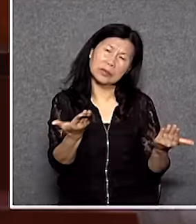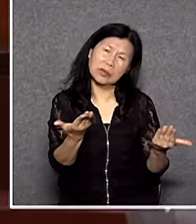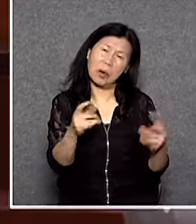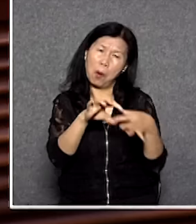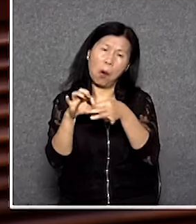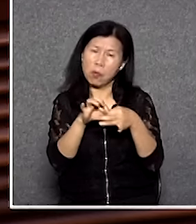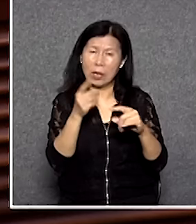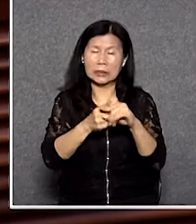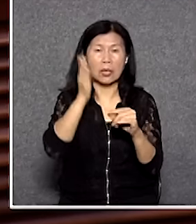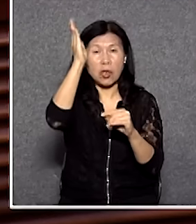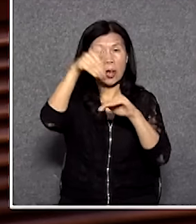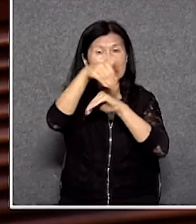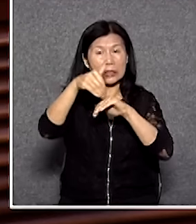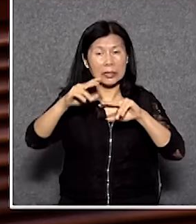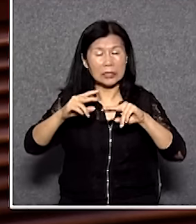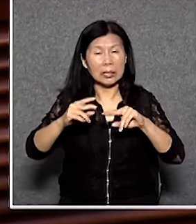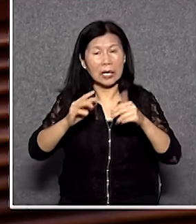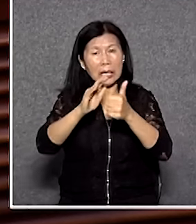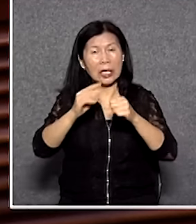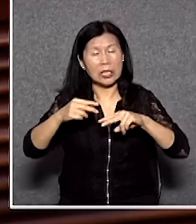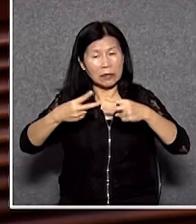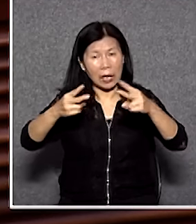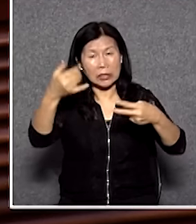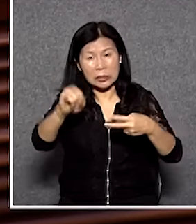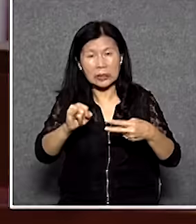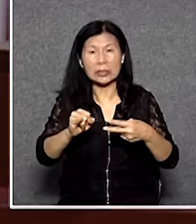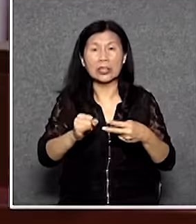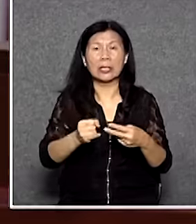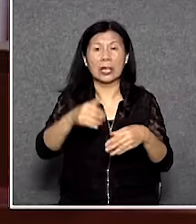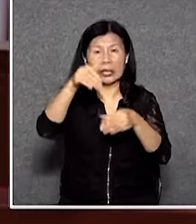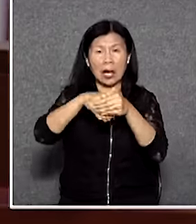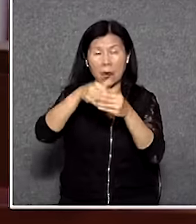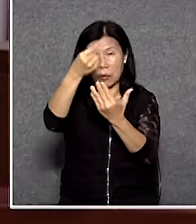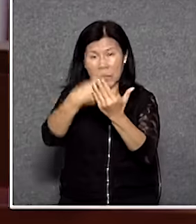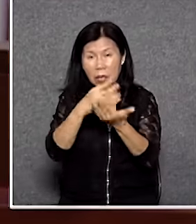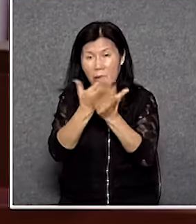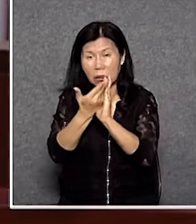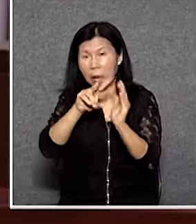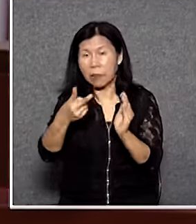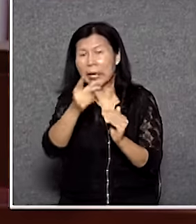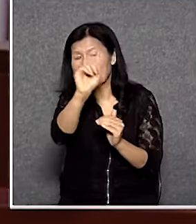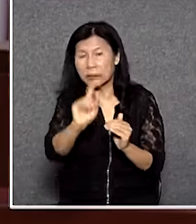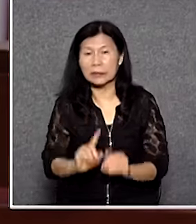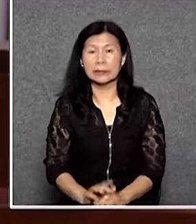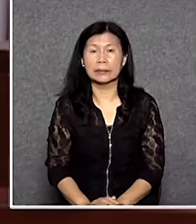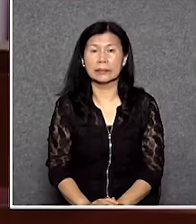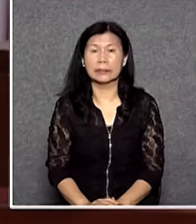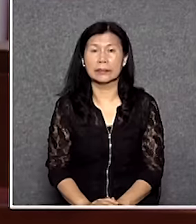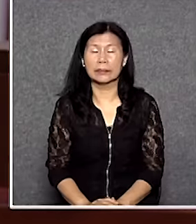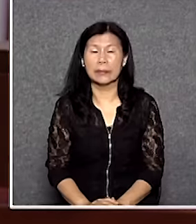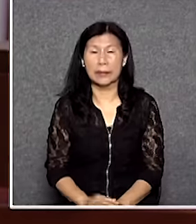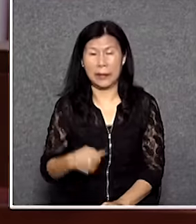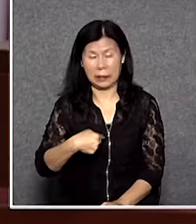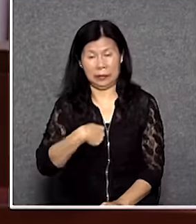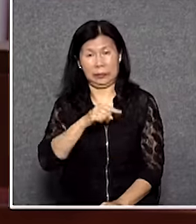宏旨，都影響唔到個大局，又喐唔到個選舉制度，咁改嚟做咩啫？係咪啊？所以我